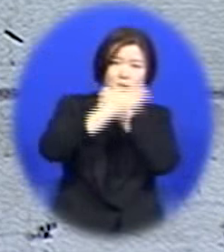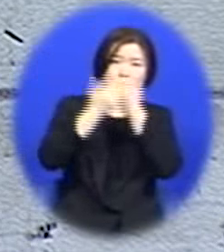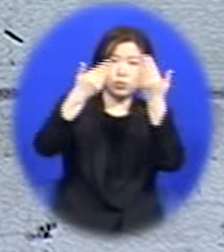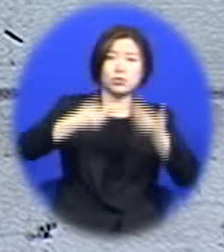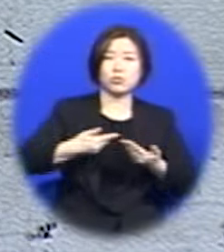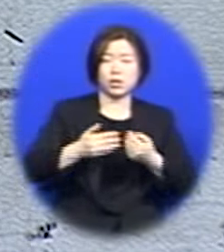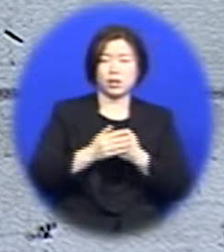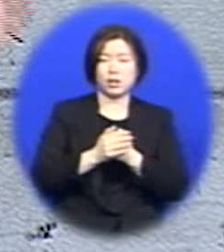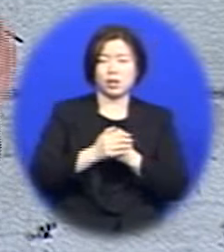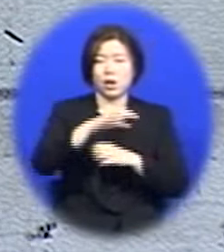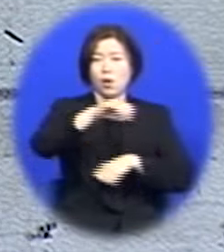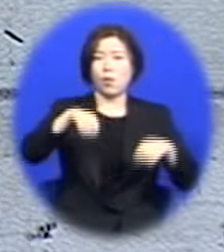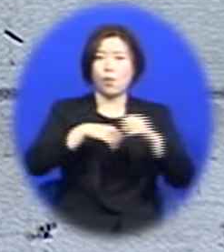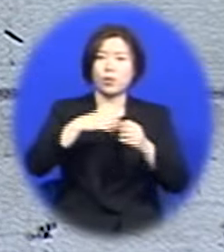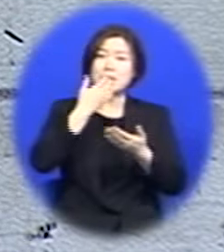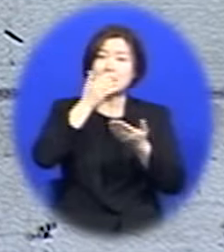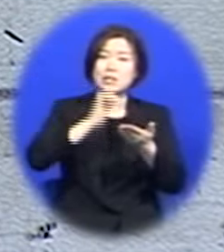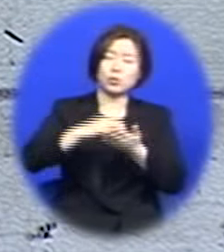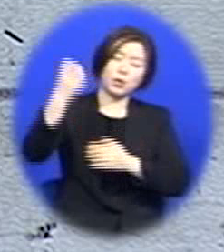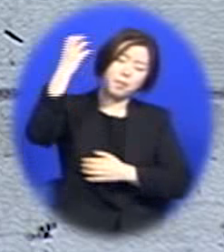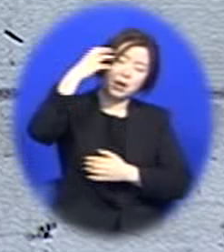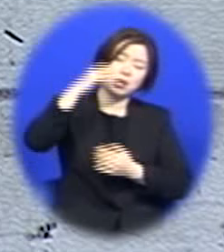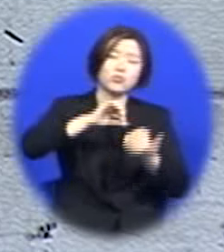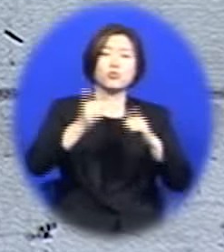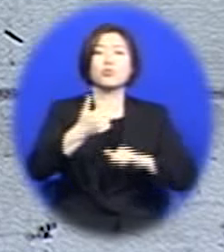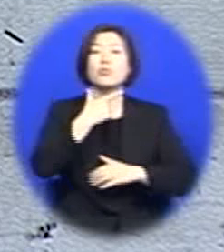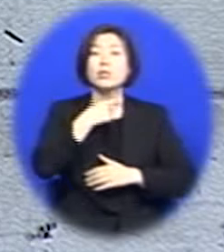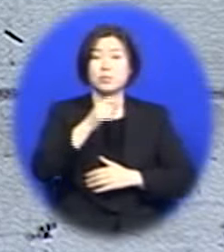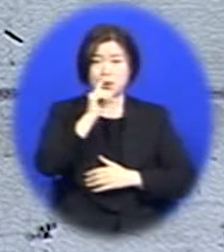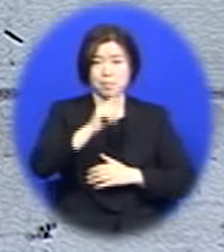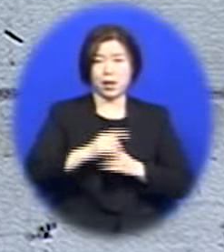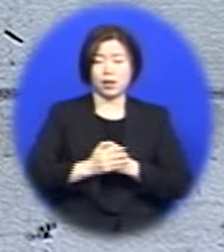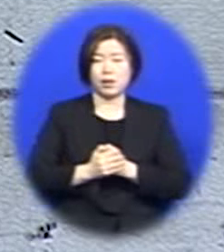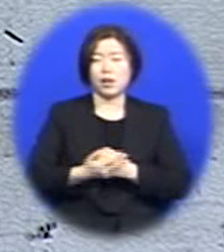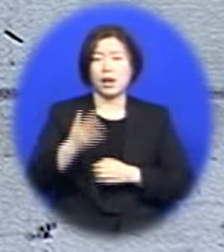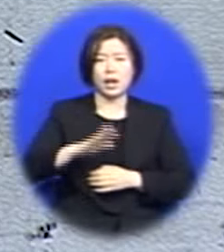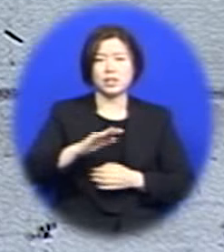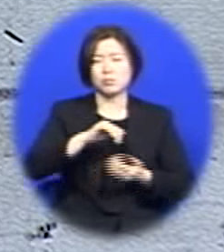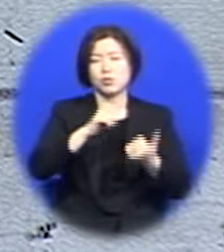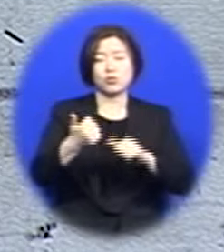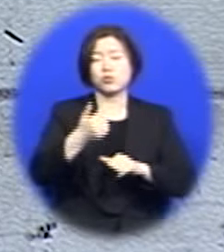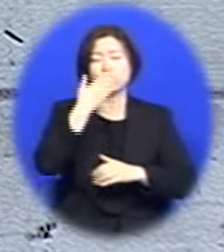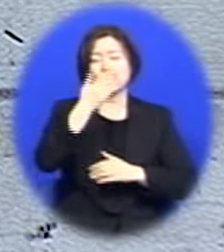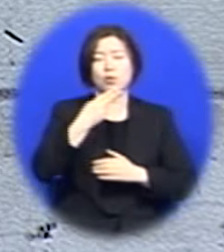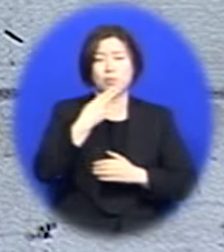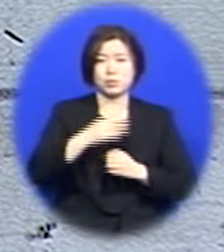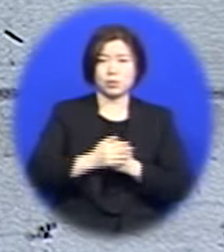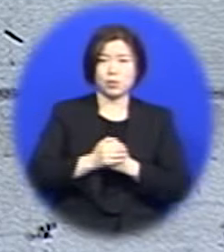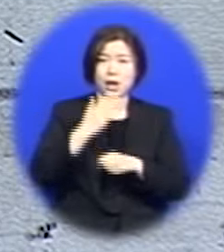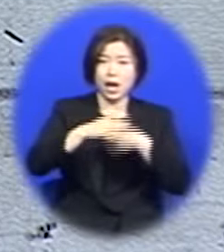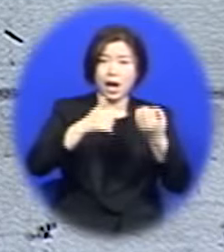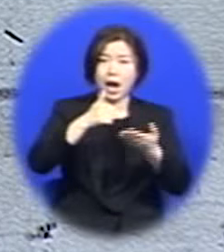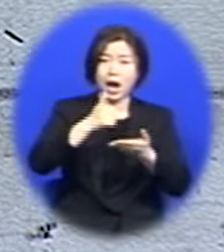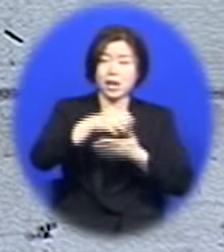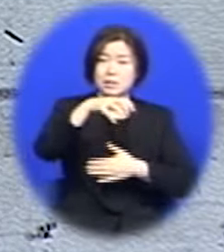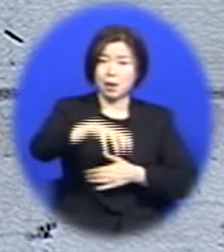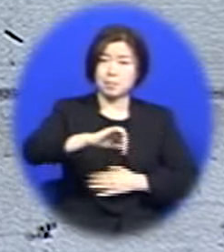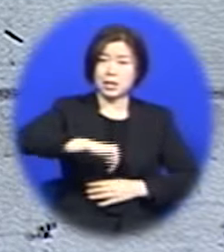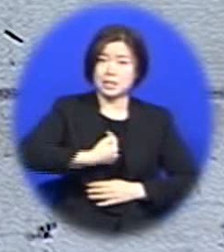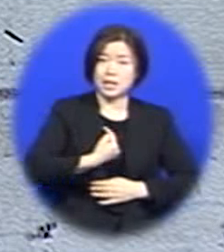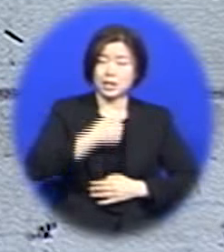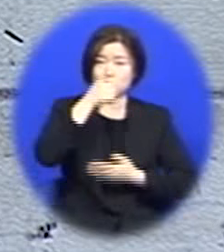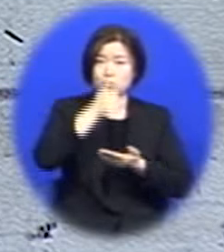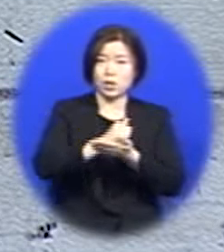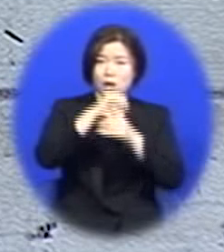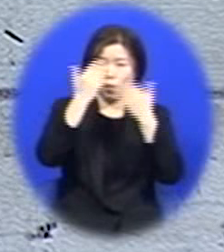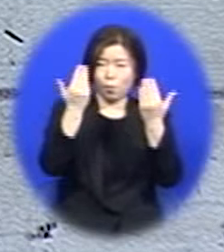차라리 돌에 맞아 죽고 싶다는 거예요. 그러나 죽을 수도 없습니다. 하나님 앞에 자기의 죄가